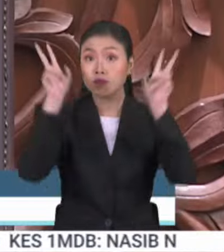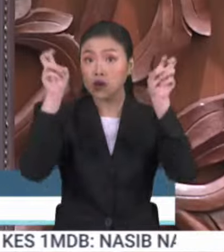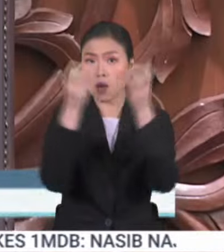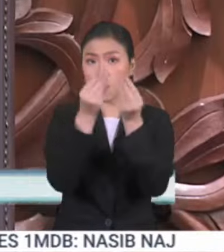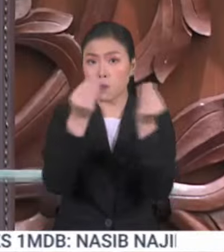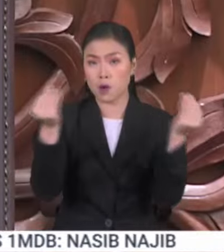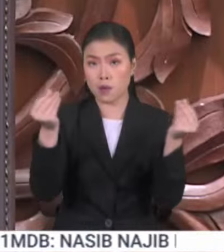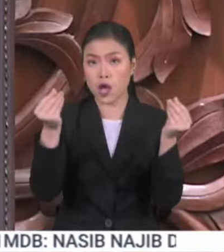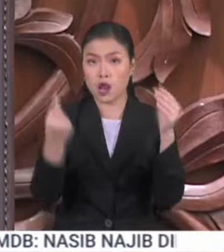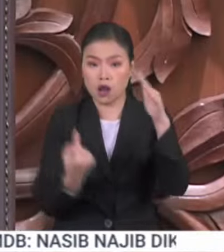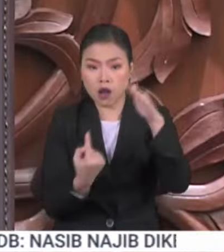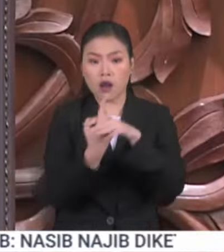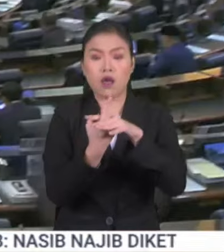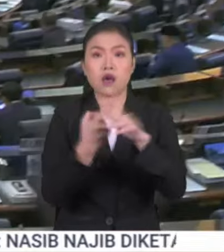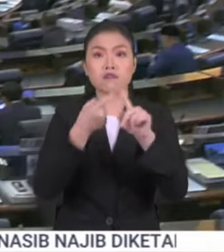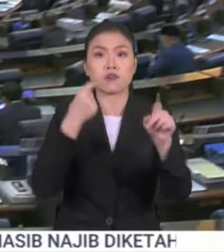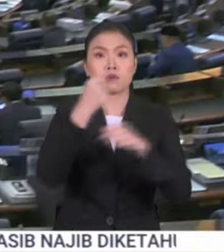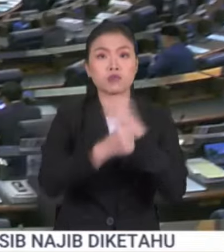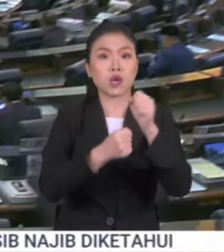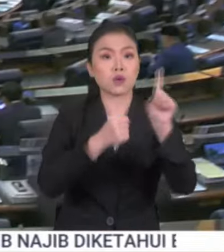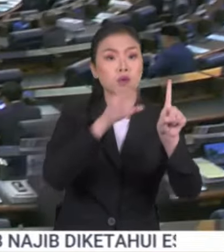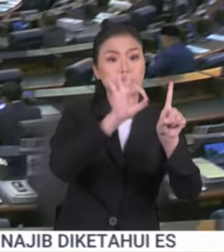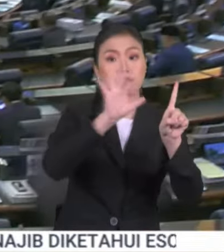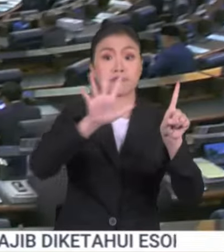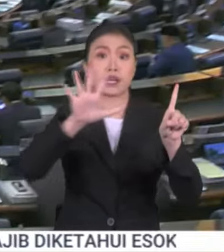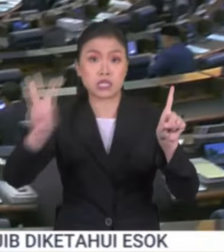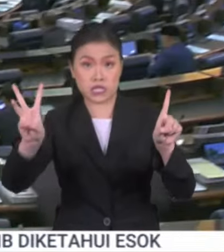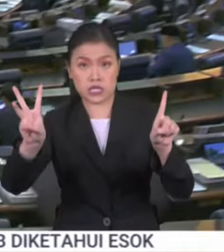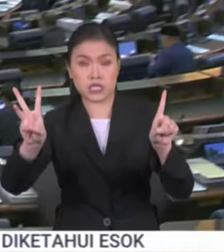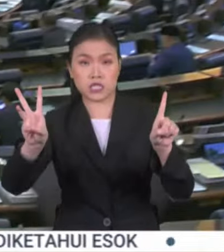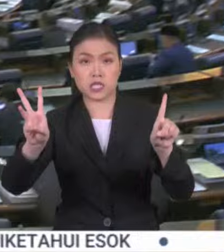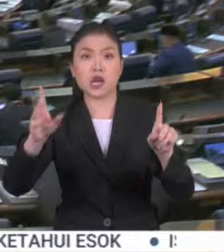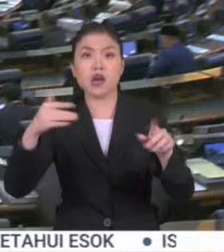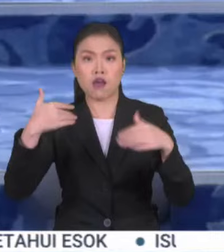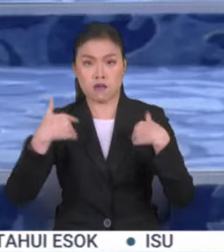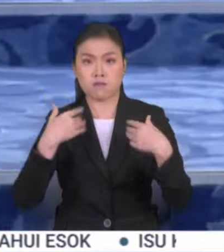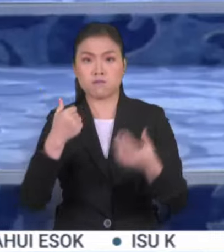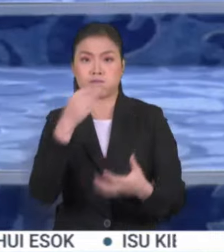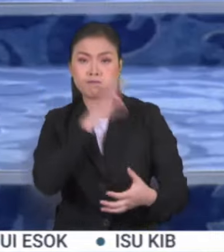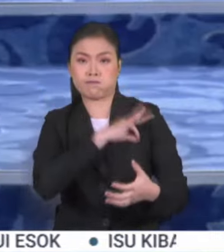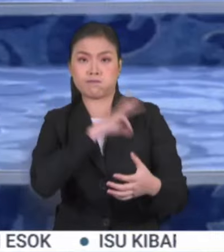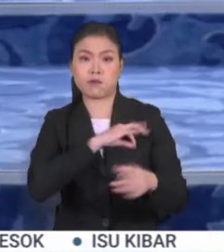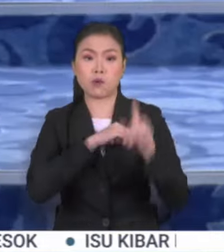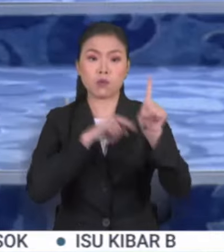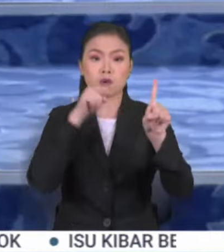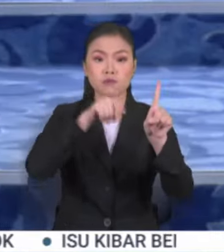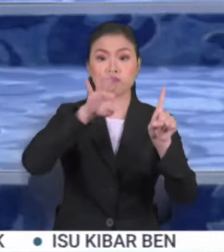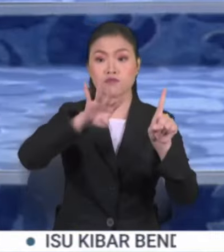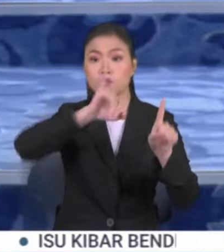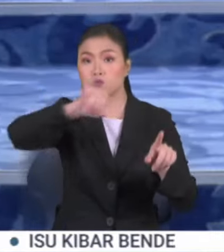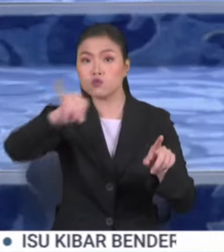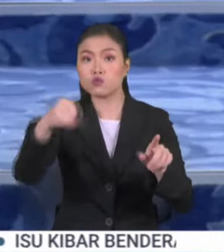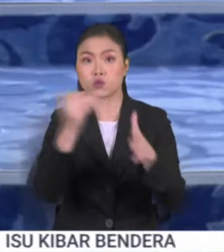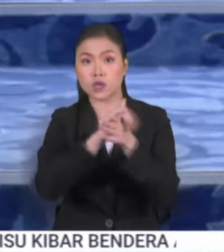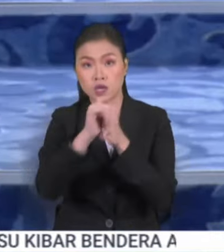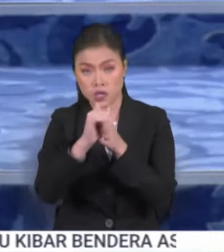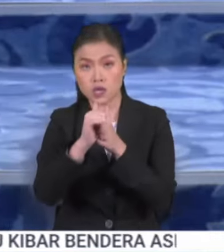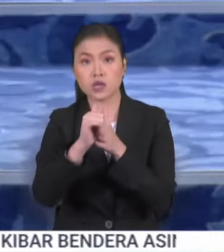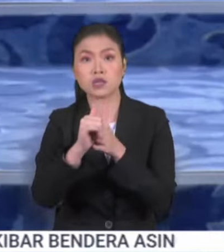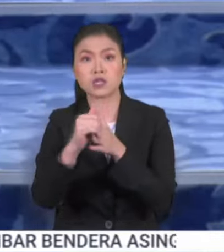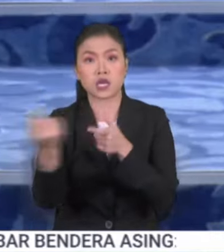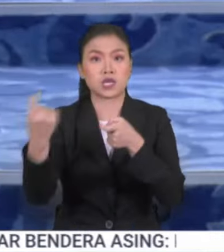Isu tanah tersebut berbangkit sejak 1956 dengan pampasan sebanyak 1.4 juta